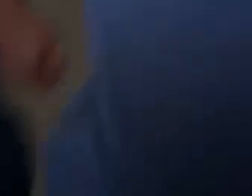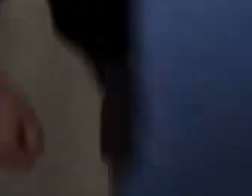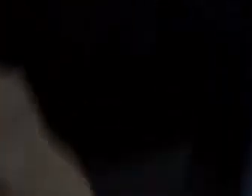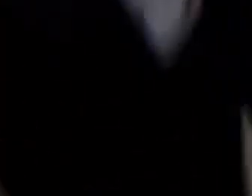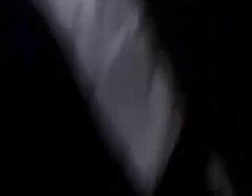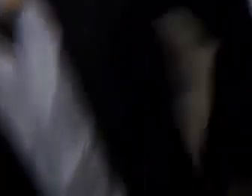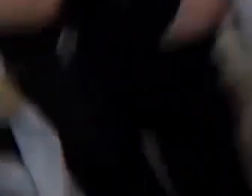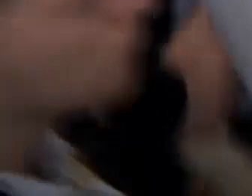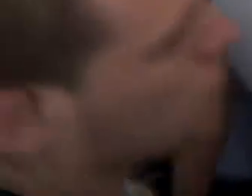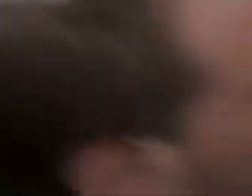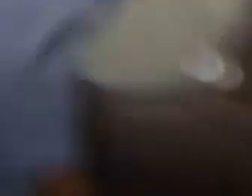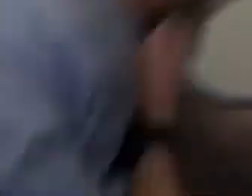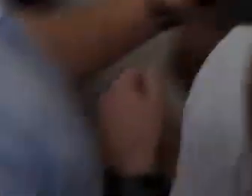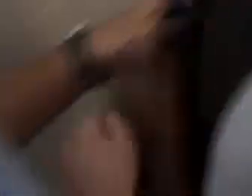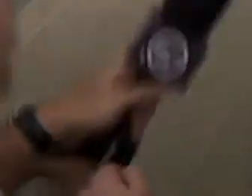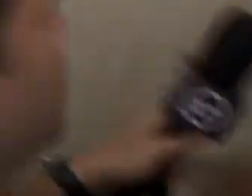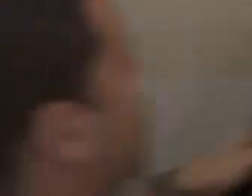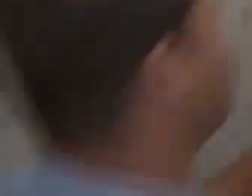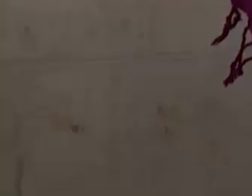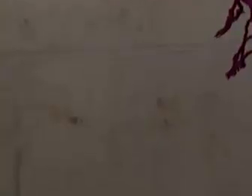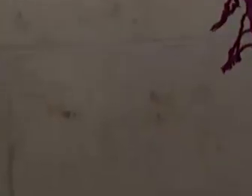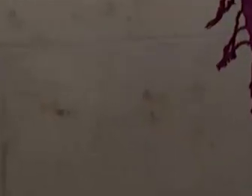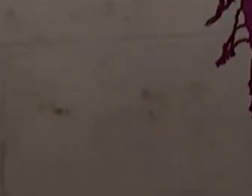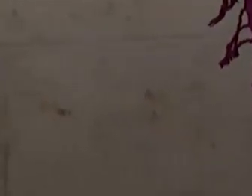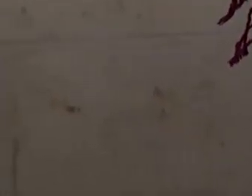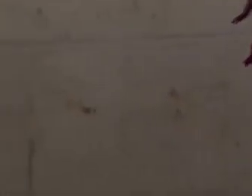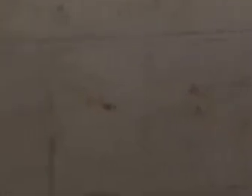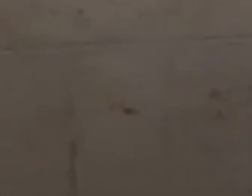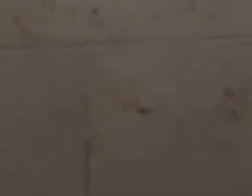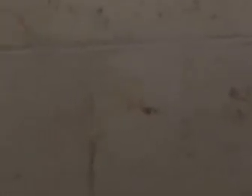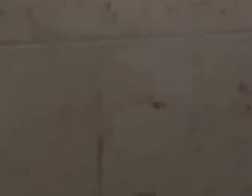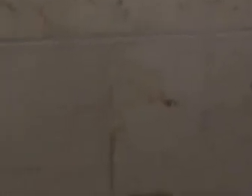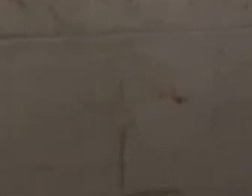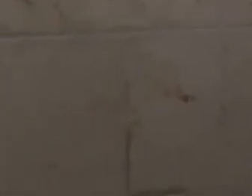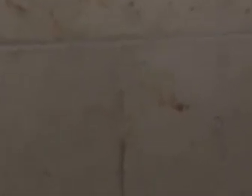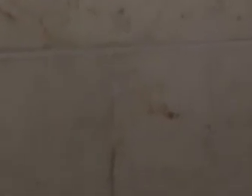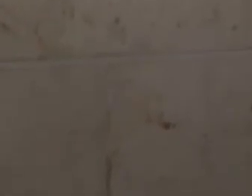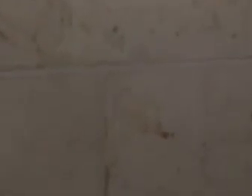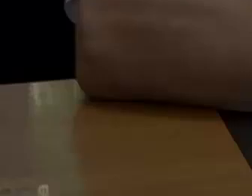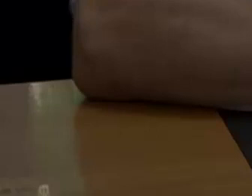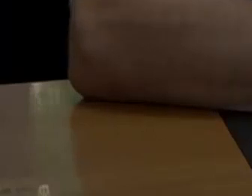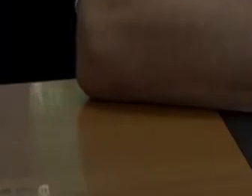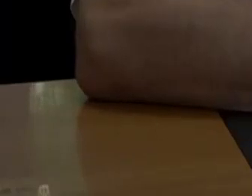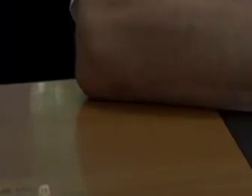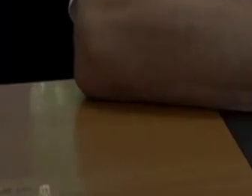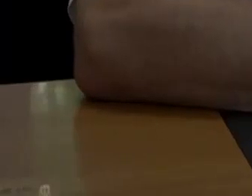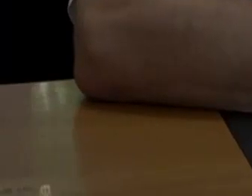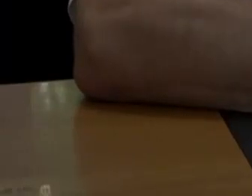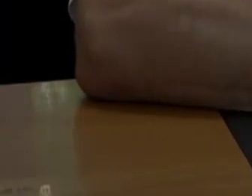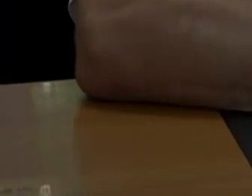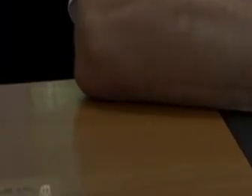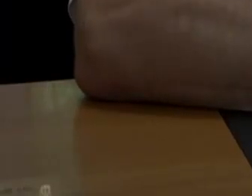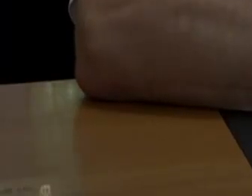נוספת, עצורים בחשד למעורבות ברצח. מיד פרטים חדשים על הסכסוך הכספי במשפחה. ברגע